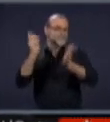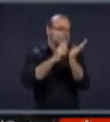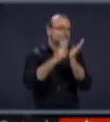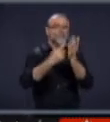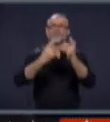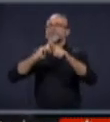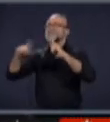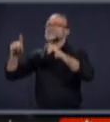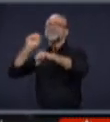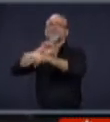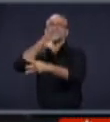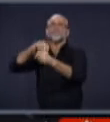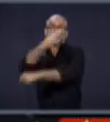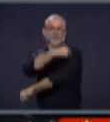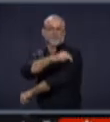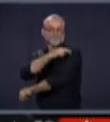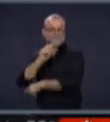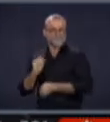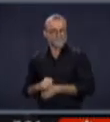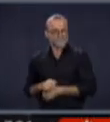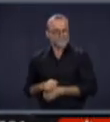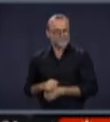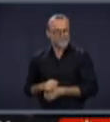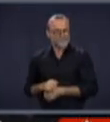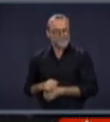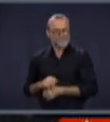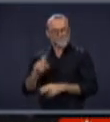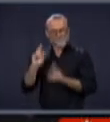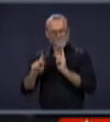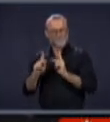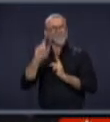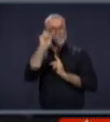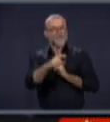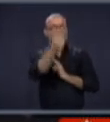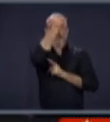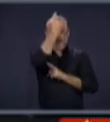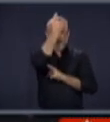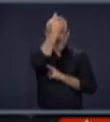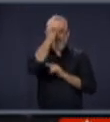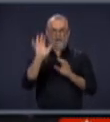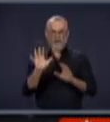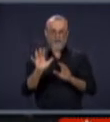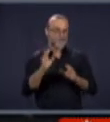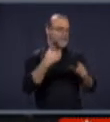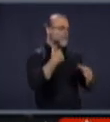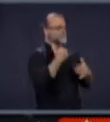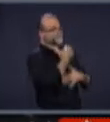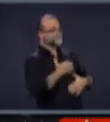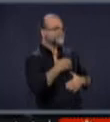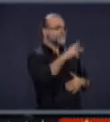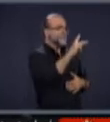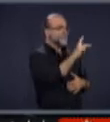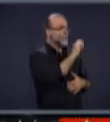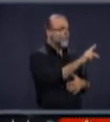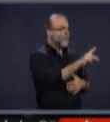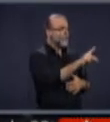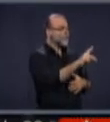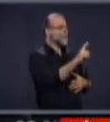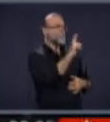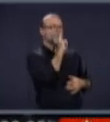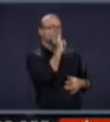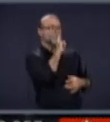par le personnel de la santé, les infirmières et les autres, et c'est le lien que les gens doivent faire, que si vous êtes dans un parc, que vous